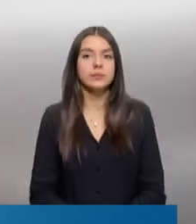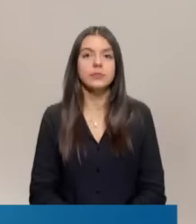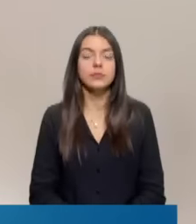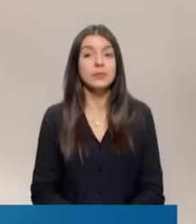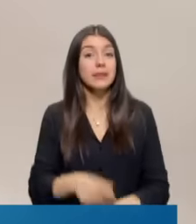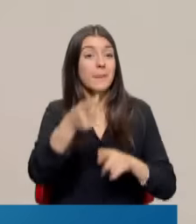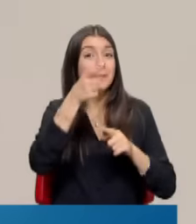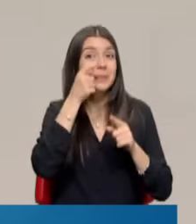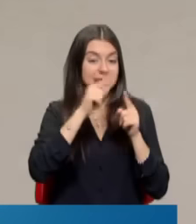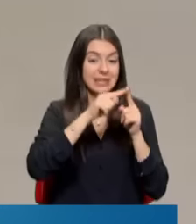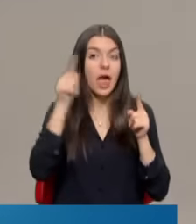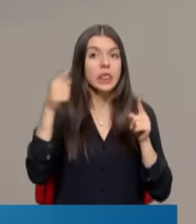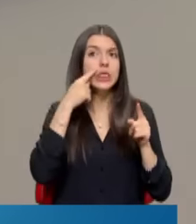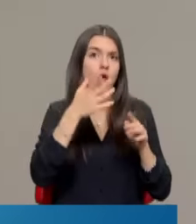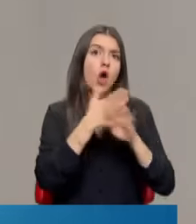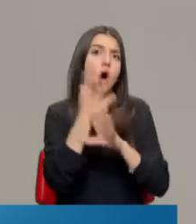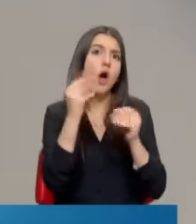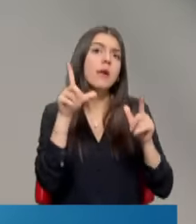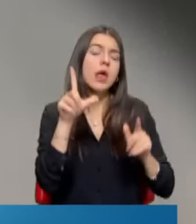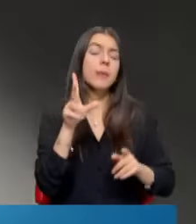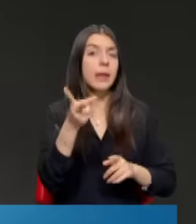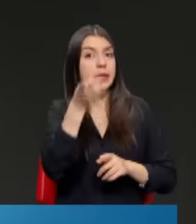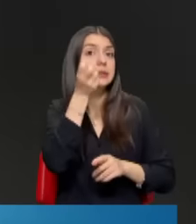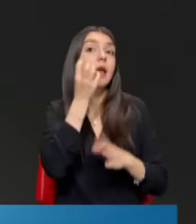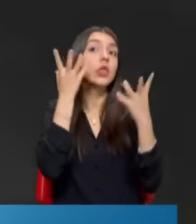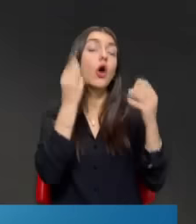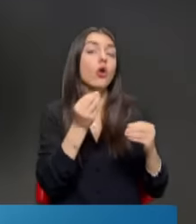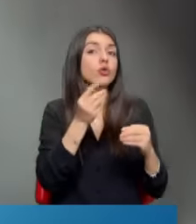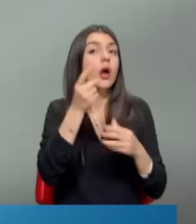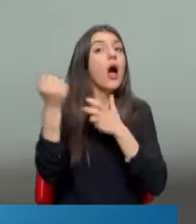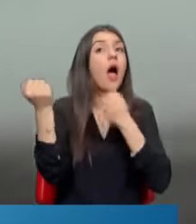Bir saatlik seferini 2 saatte tamamlayan feribottaki